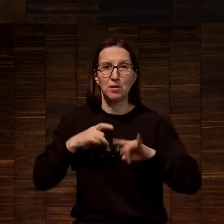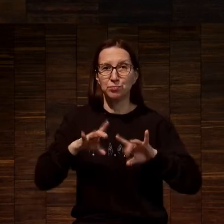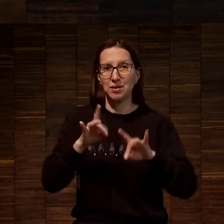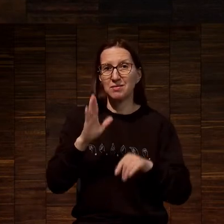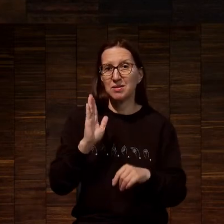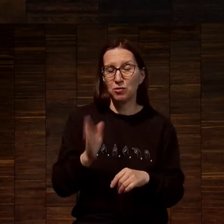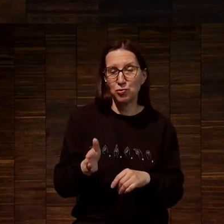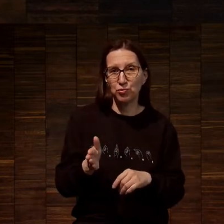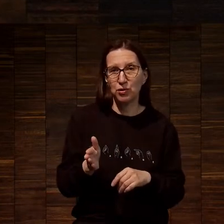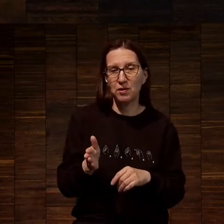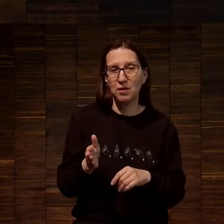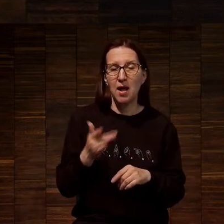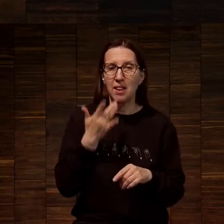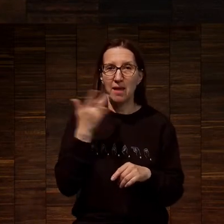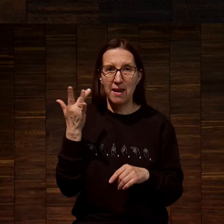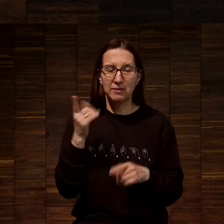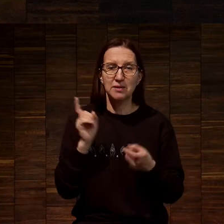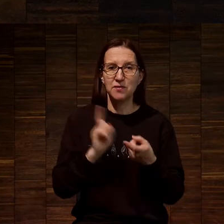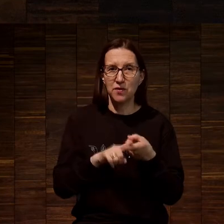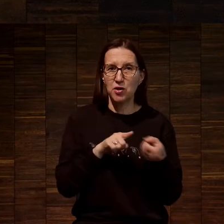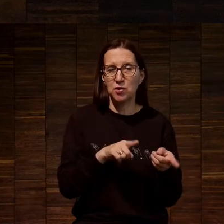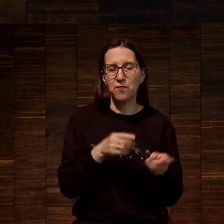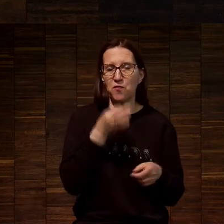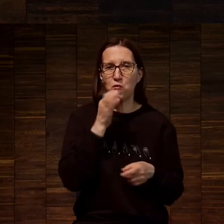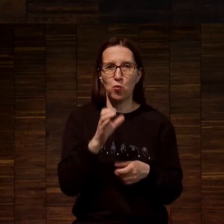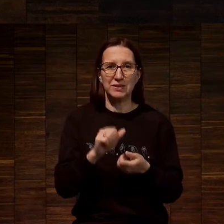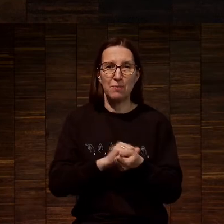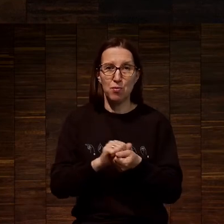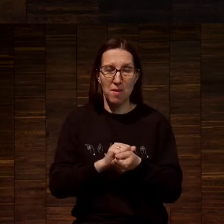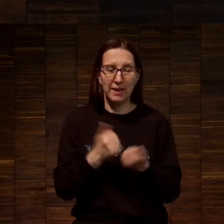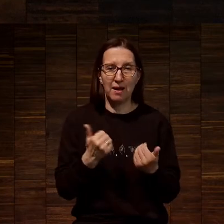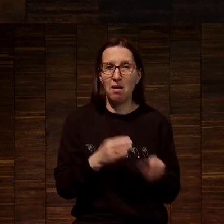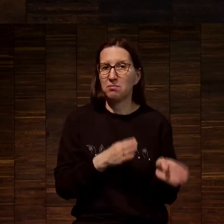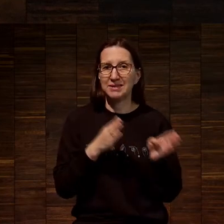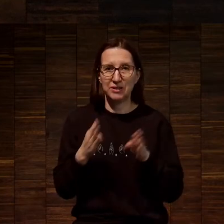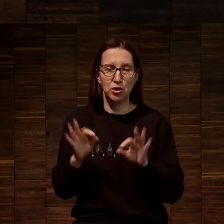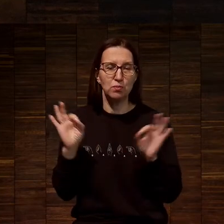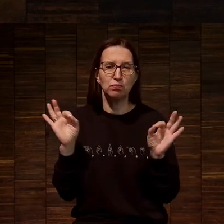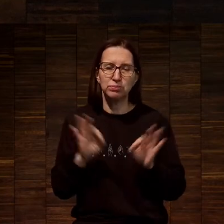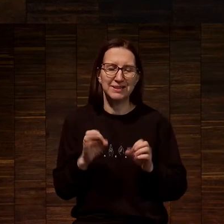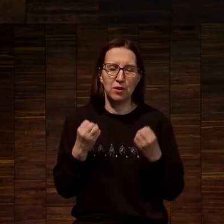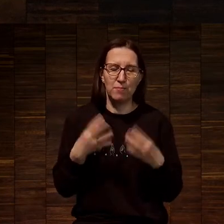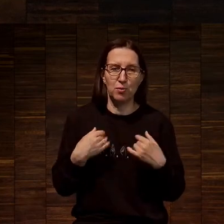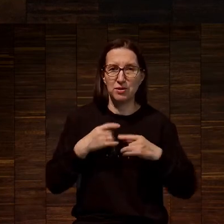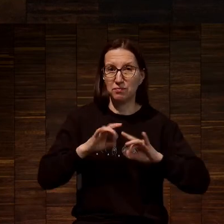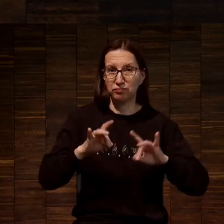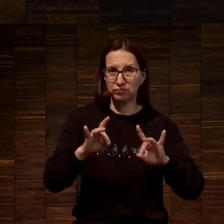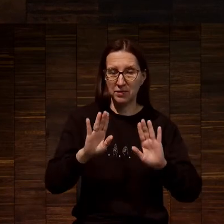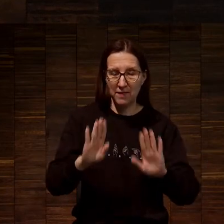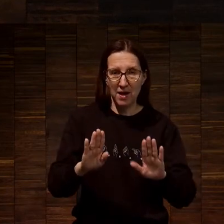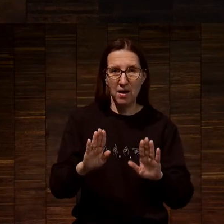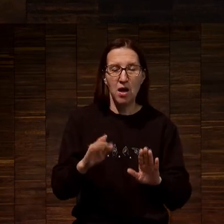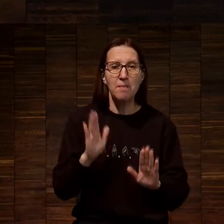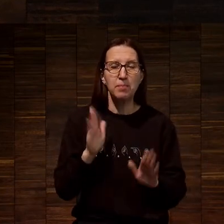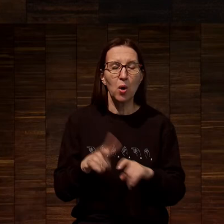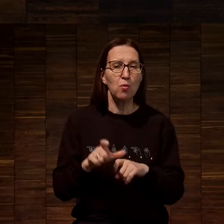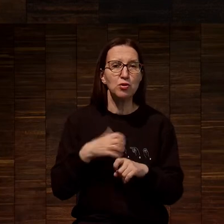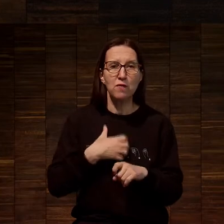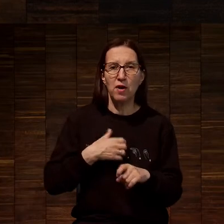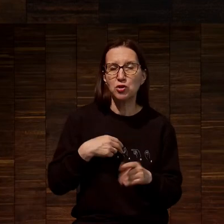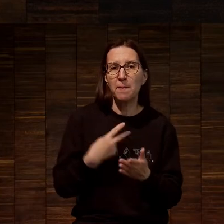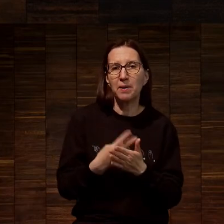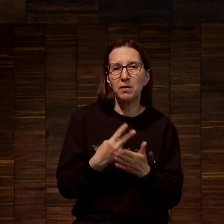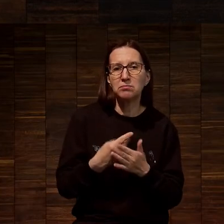на лекции, посвященной вкусу бумаги. Вот сейчас просто быстренько пронесусь. Да, нам очень важно